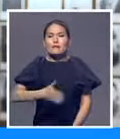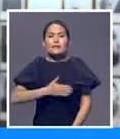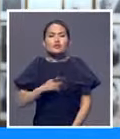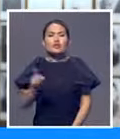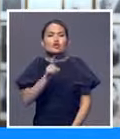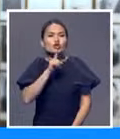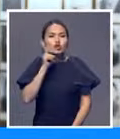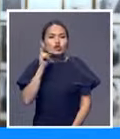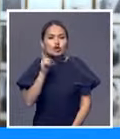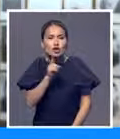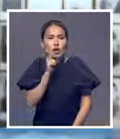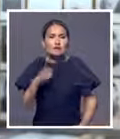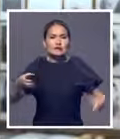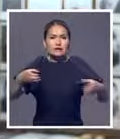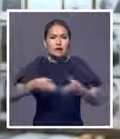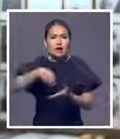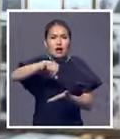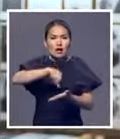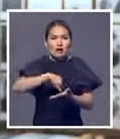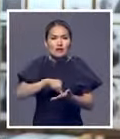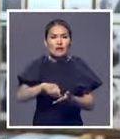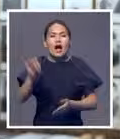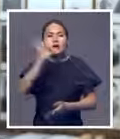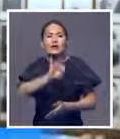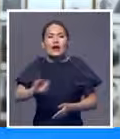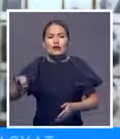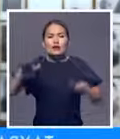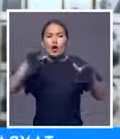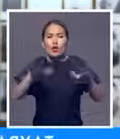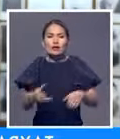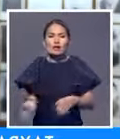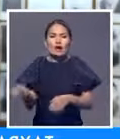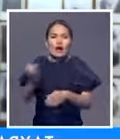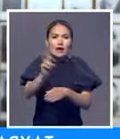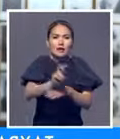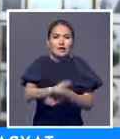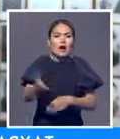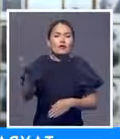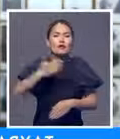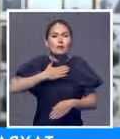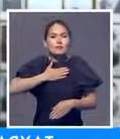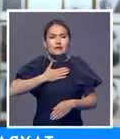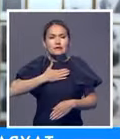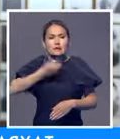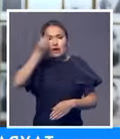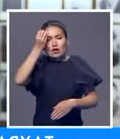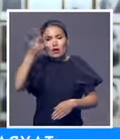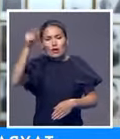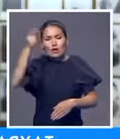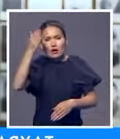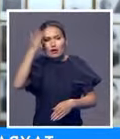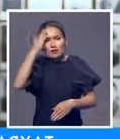тарихтан сыр шертетін орындарда жастардың жиі келуіне, жиі сол орталарды жиі аралауына мүмкіндіктерді туғызуда.